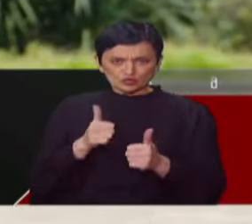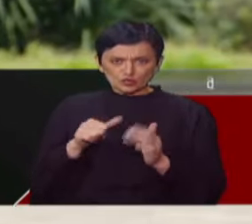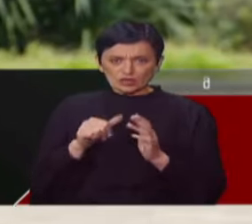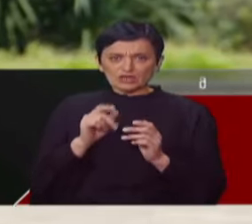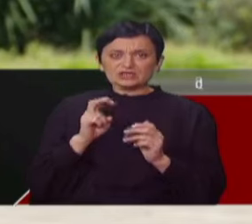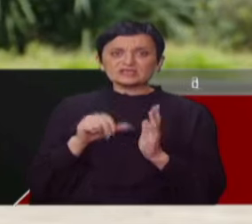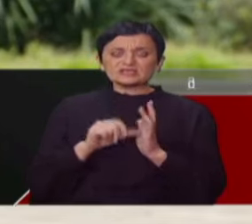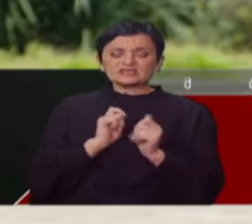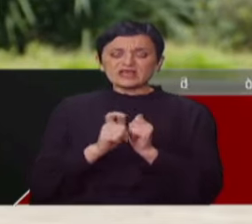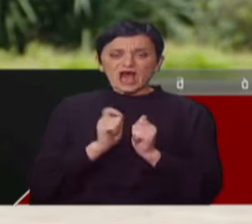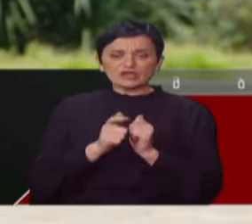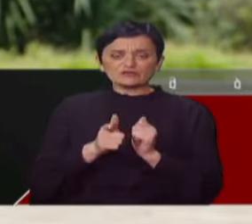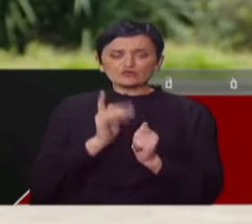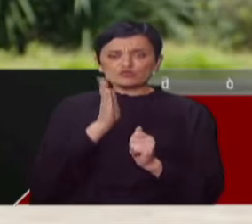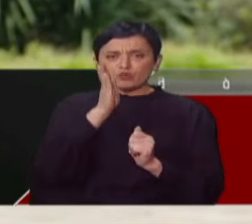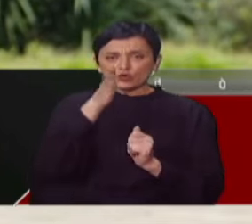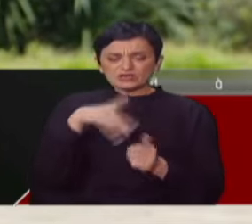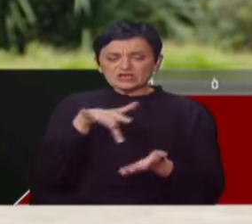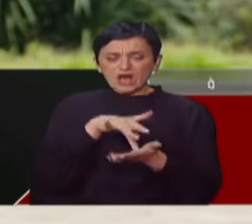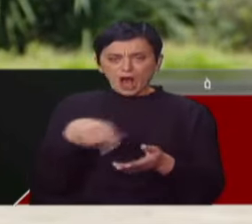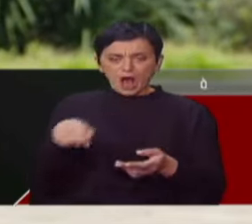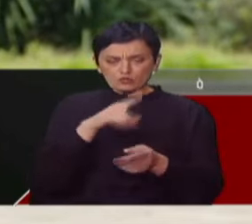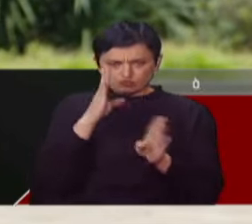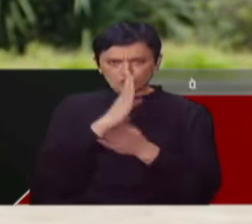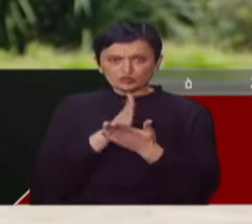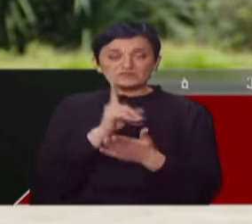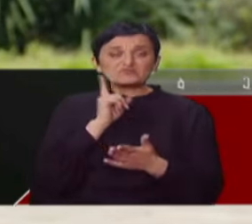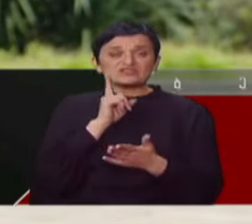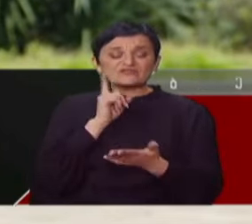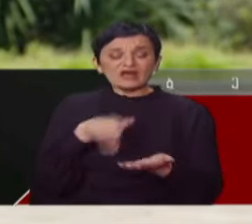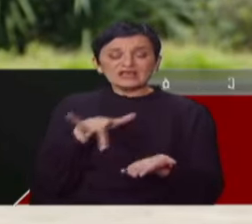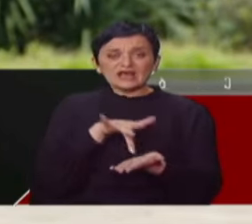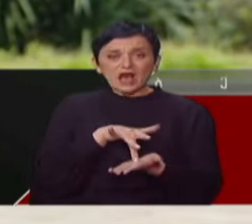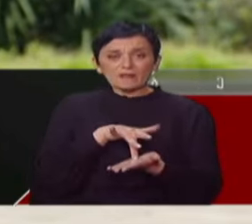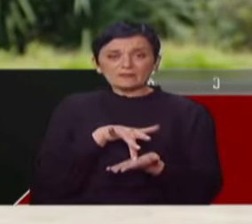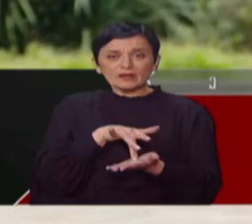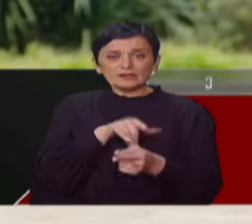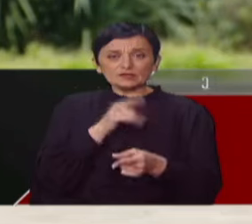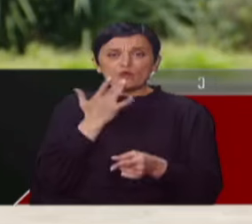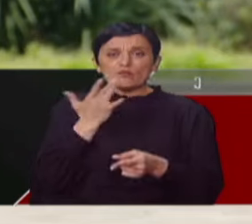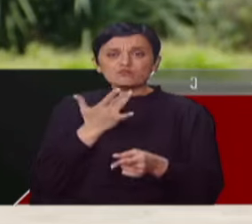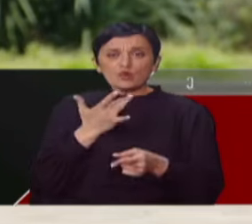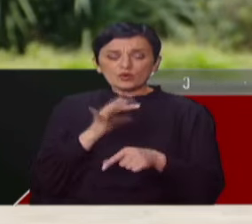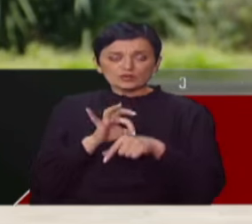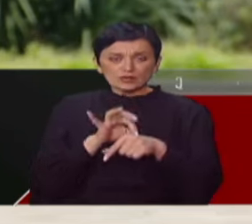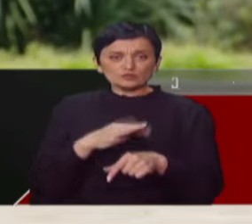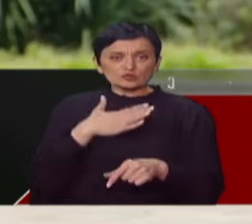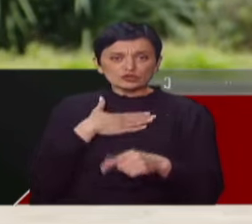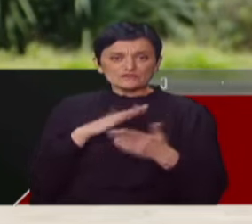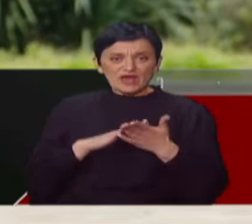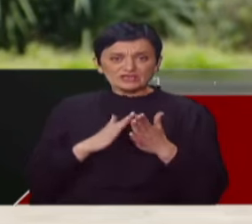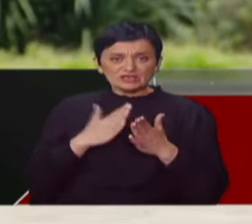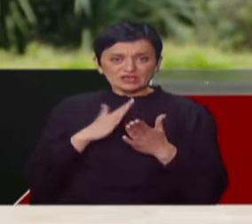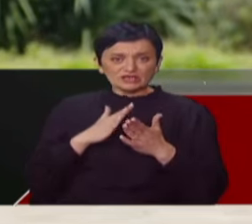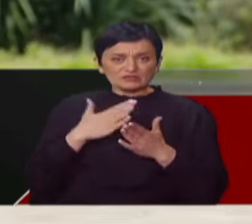საინვესტიციო პოტენციალის მქონე ქალაქი, ბუნებრივია ამავდროულად არის მწვანე ქალაქების, ესე რომ ვთქვათ, პოლიტიკის გამტარებელი და ჩვენ ვართ ხელშეკრული